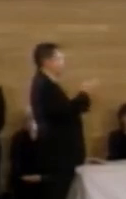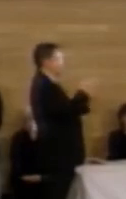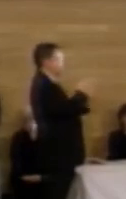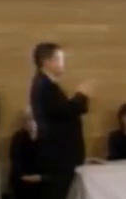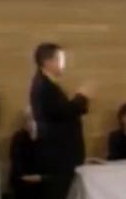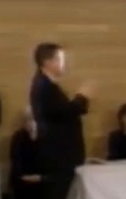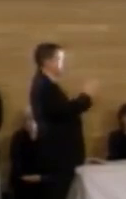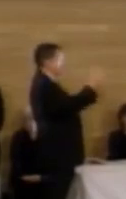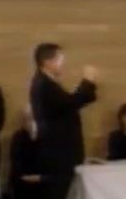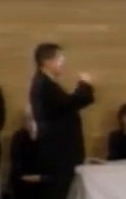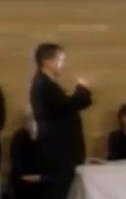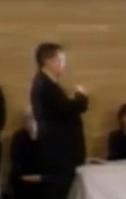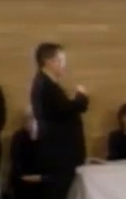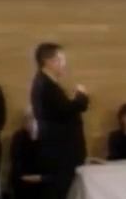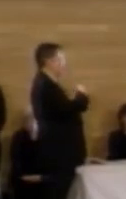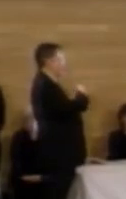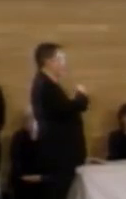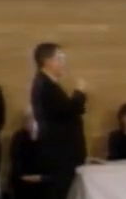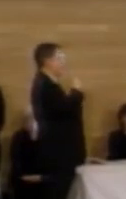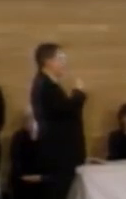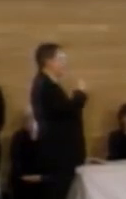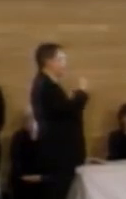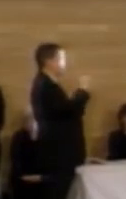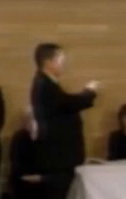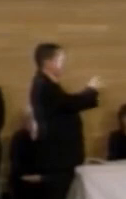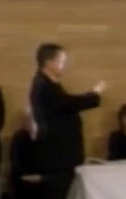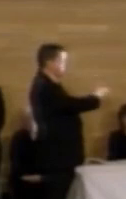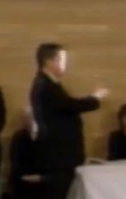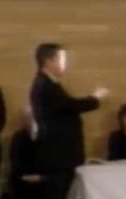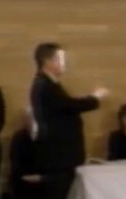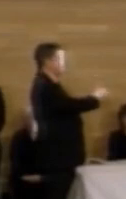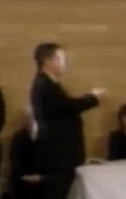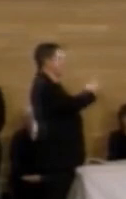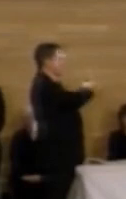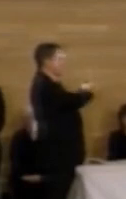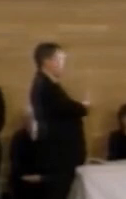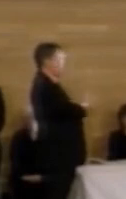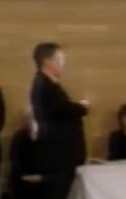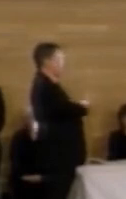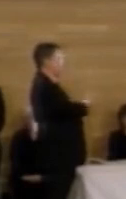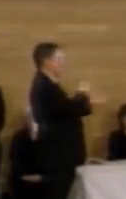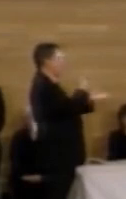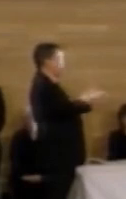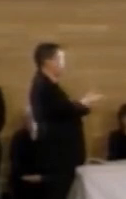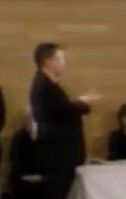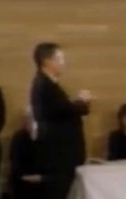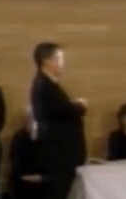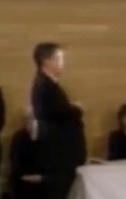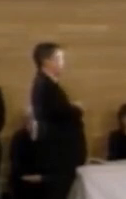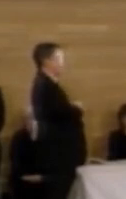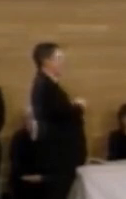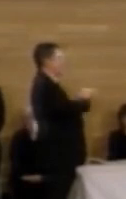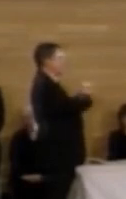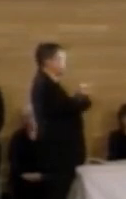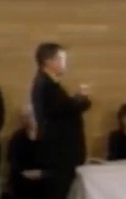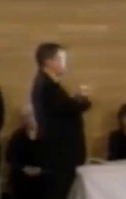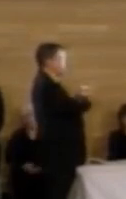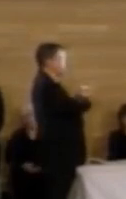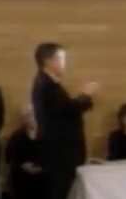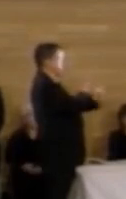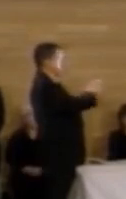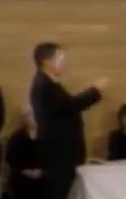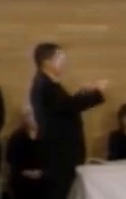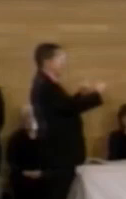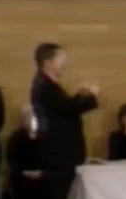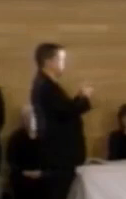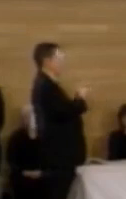波を語り継ぐ日条例の趣旨にのっとり、復興の歩みの中で得られた絆や支え合いの大